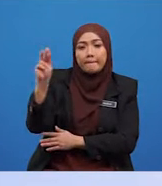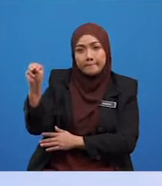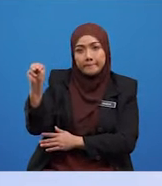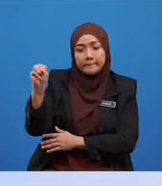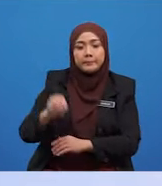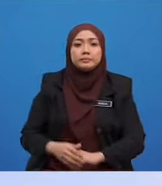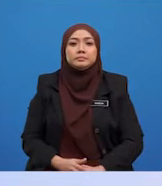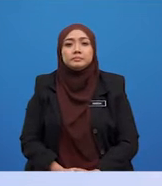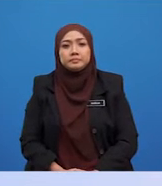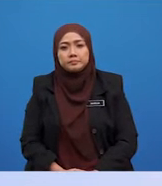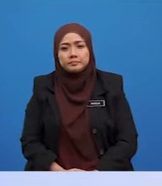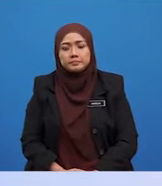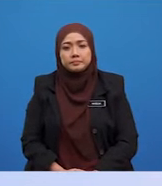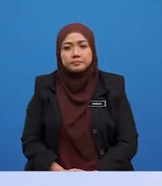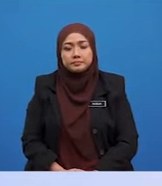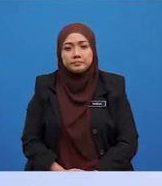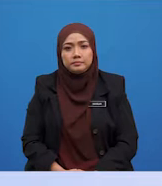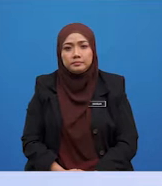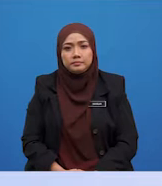cm.